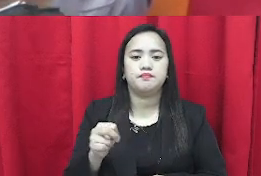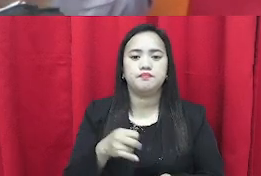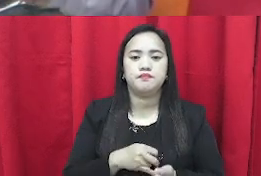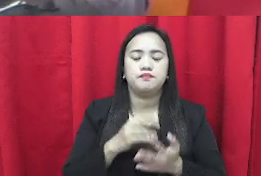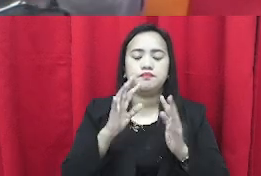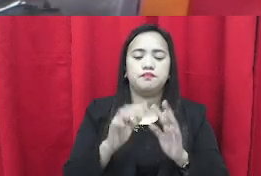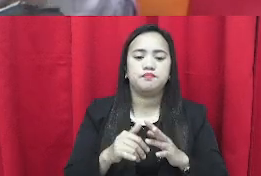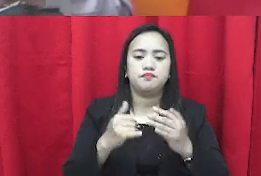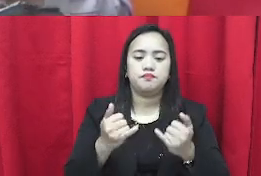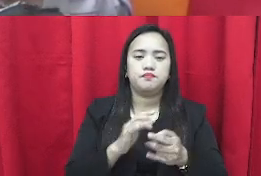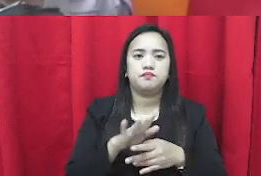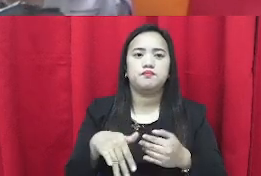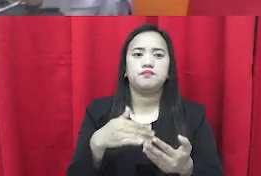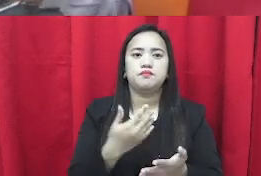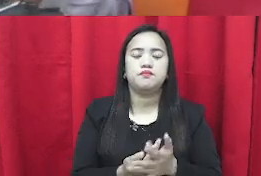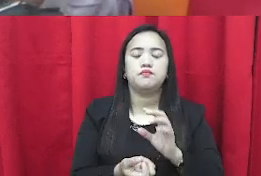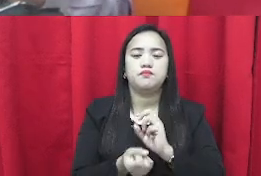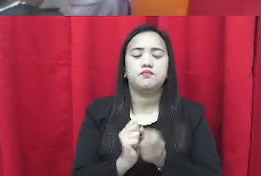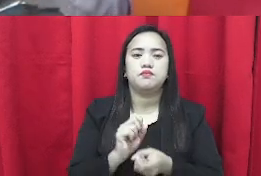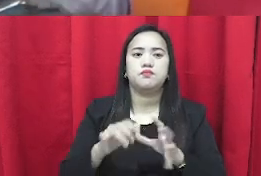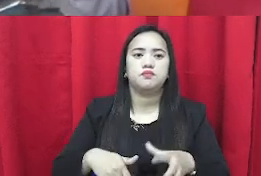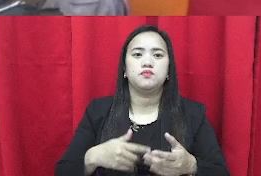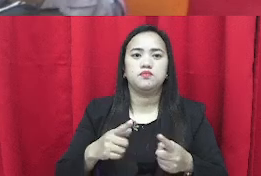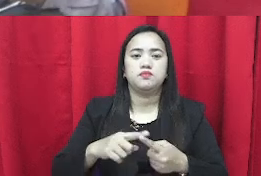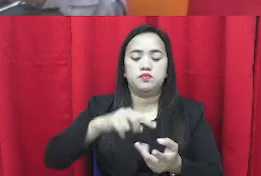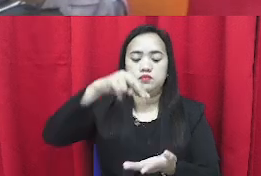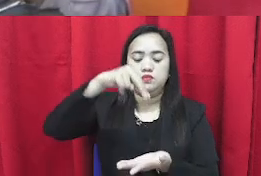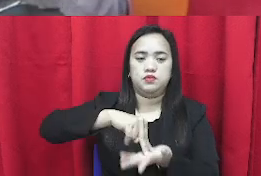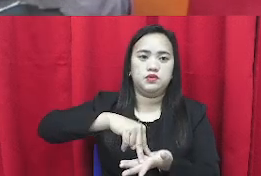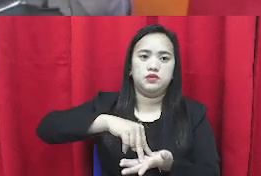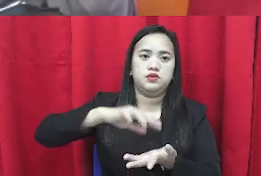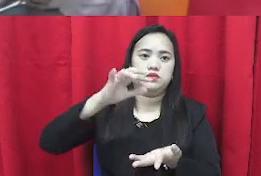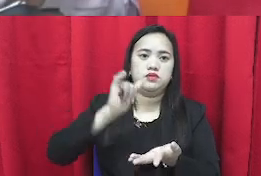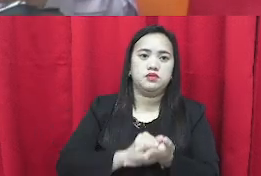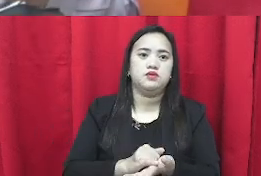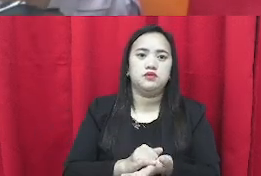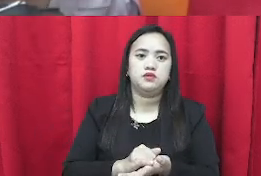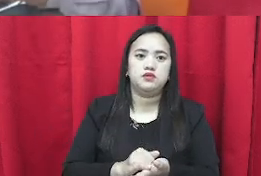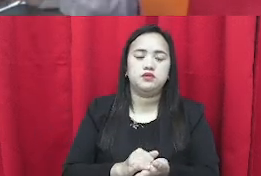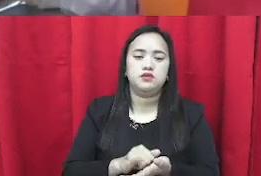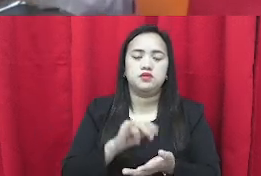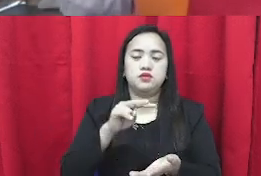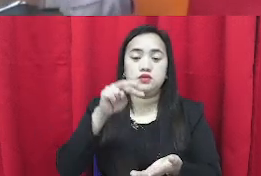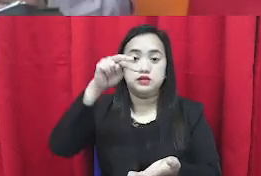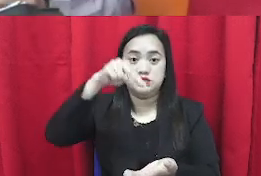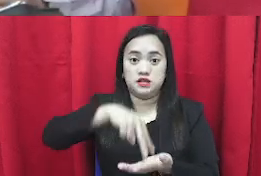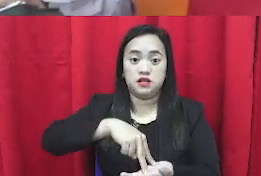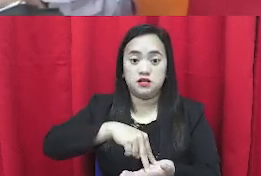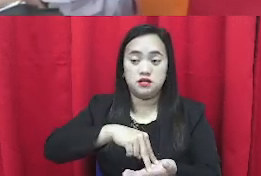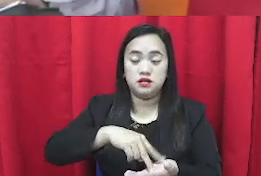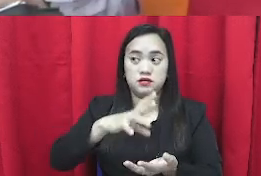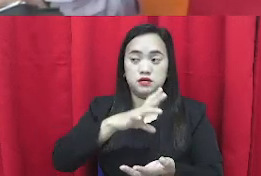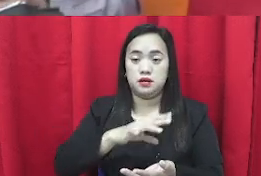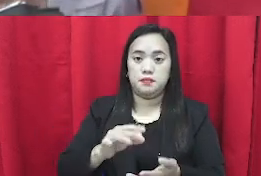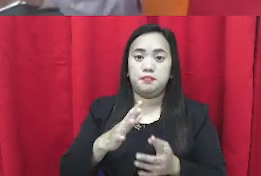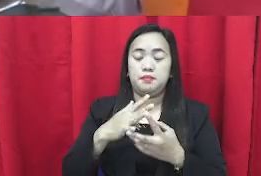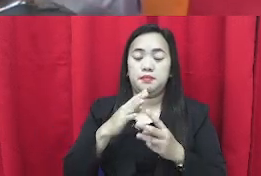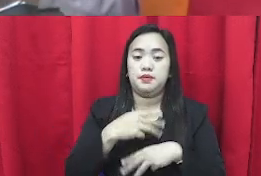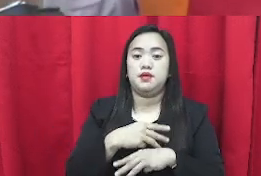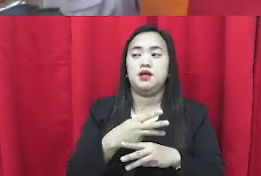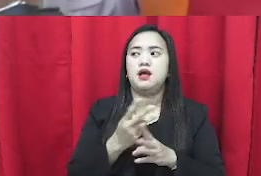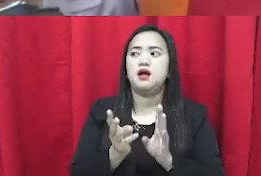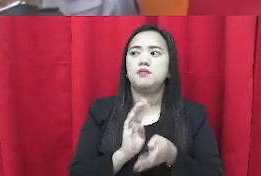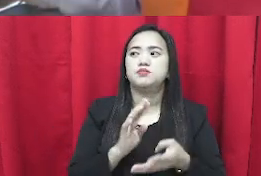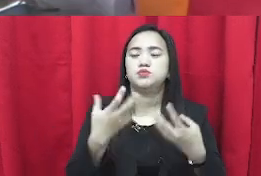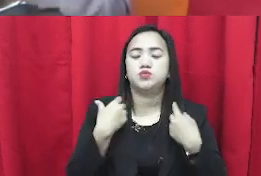pamamagitan ng pagtindig Hindi ka pwedeng tumindig na sa gusto mo Hindi ka pwedeng ah ah Hindi ka